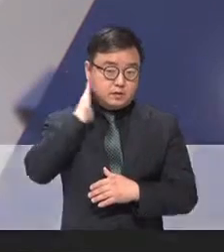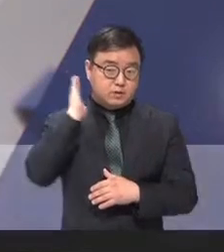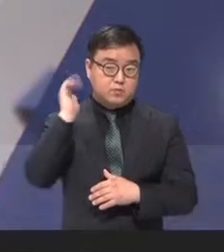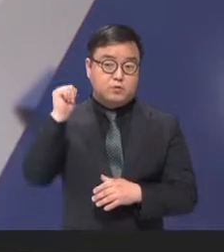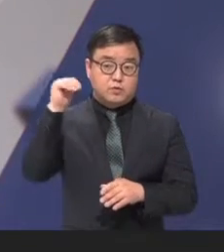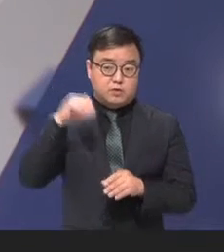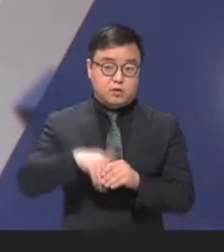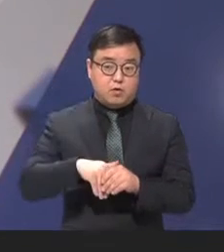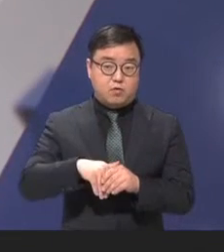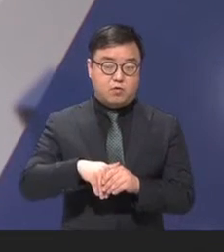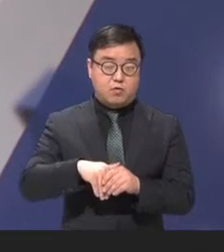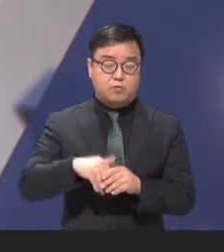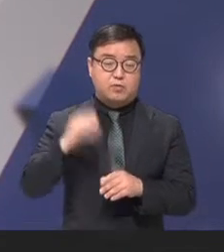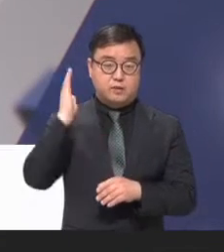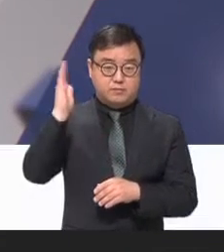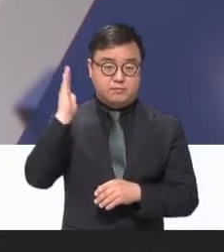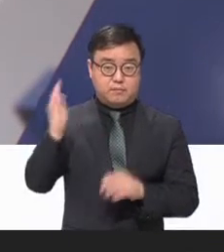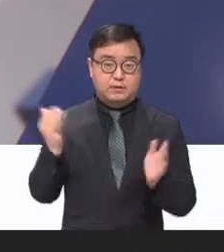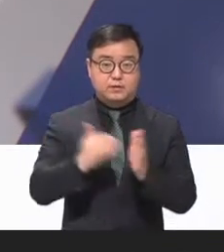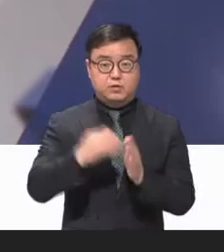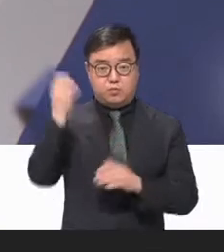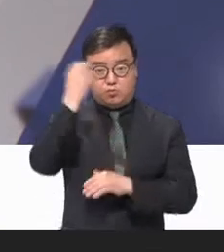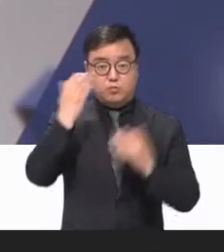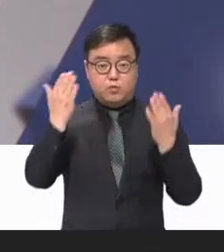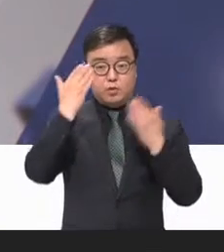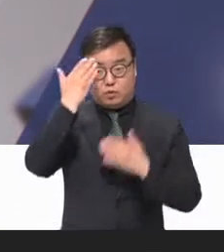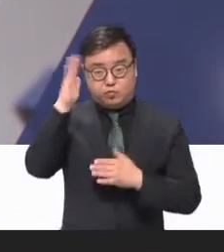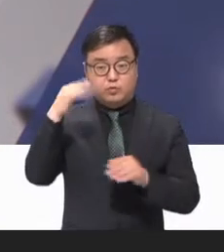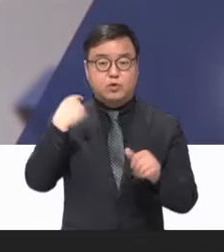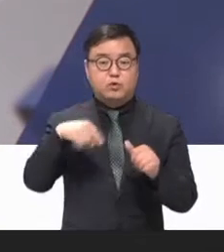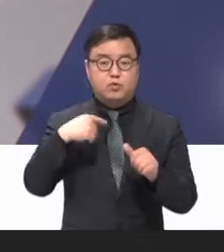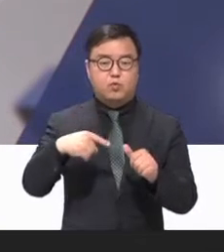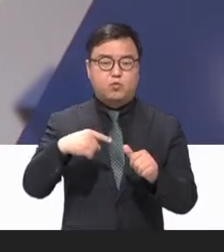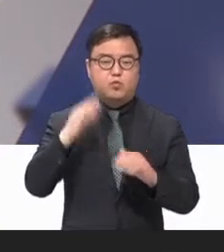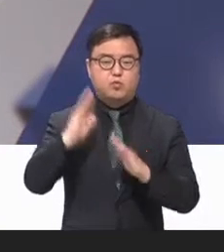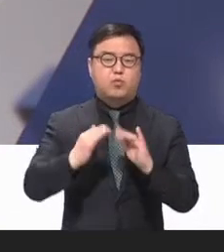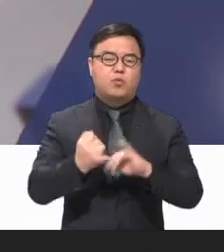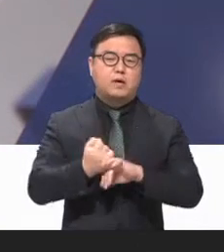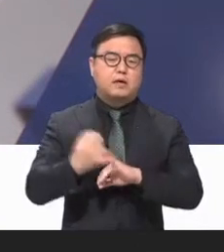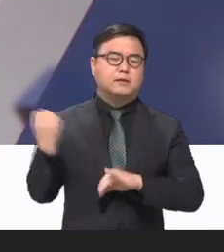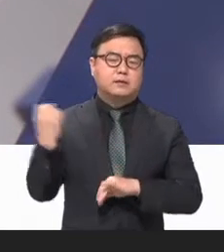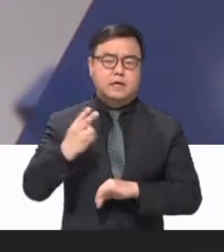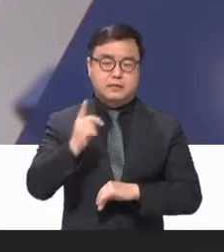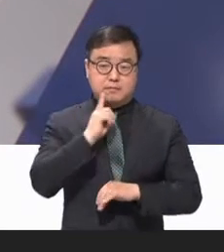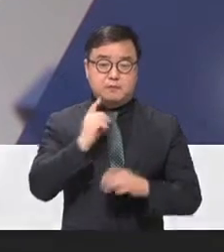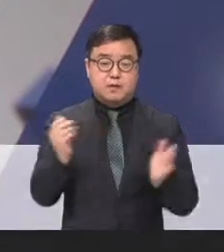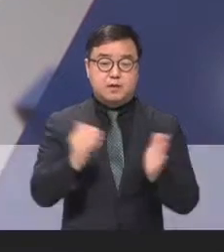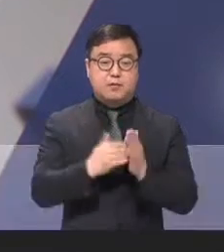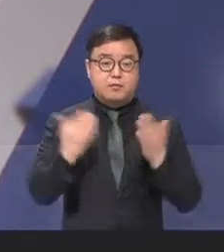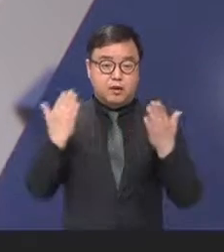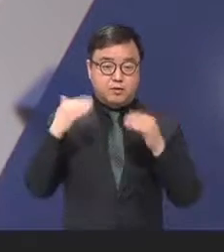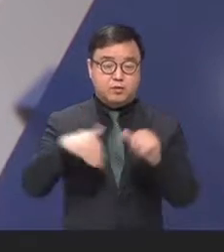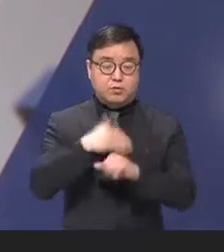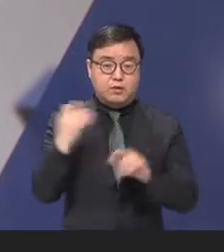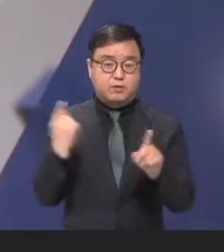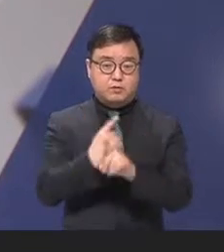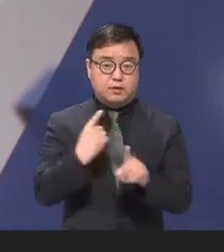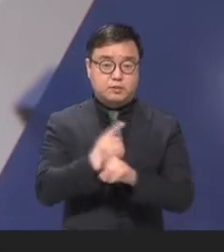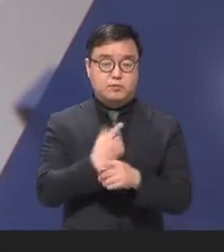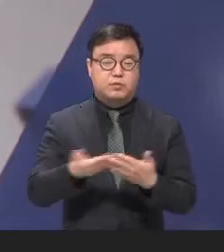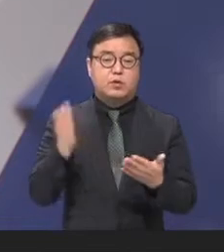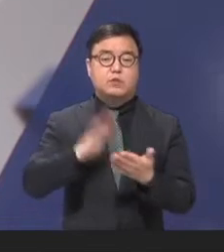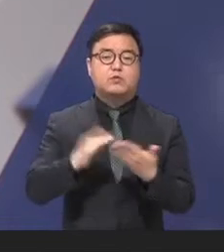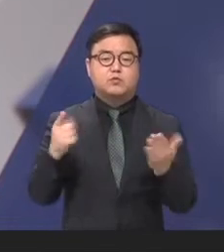시기에도 등장했던 고등학교 무상교육 관련 공약을 다시 내놓았습니다. 네. 그리고 학교 환경 개선을 위해서 학교 냉난방이